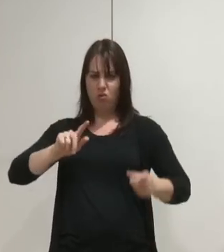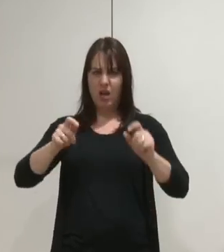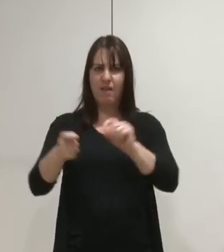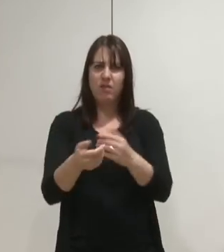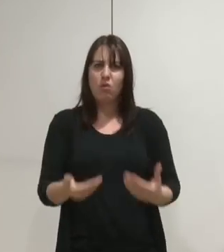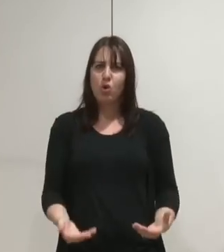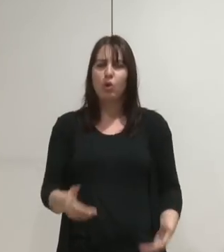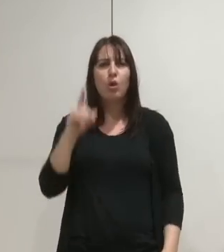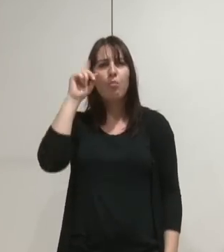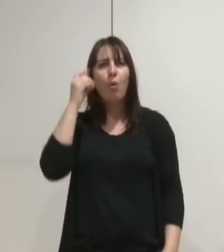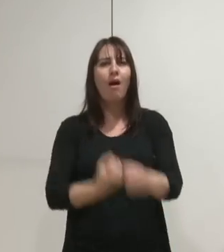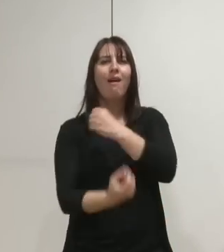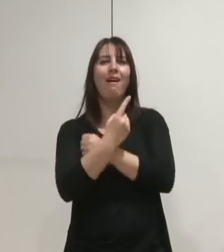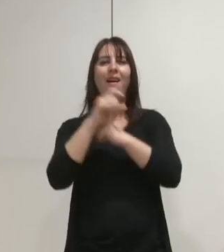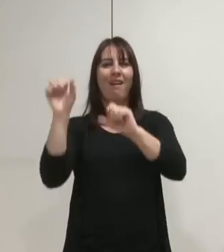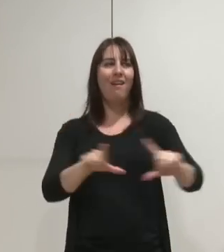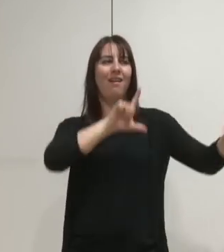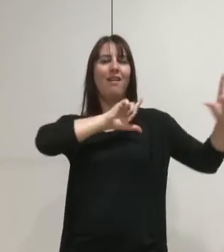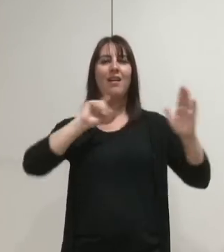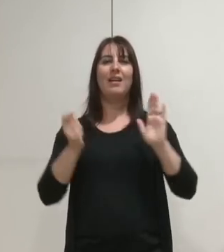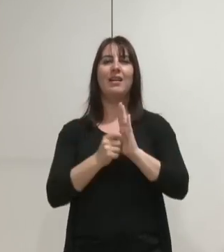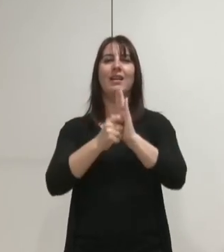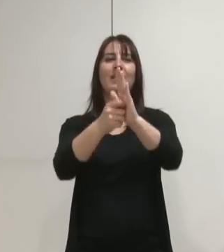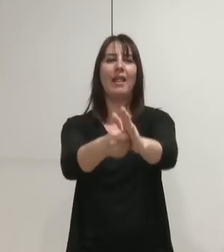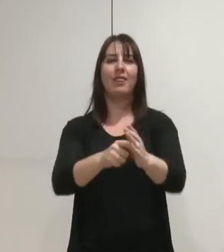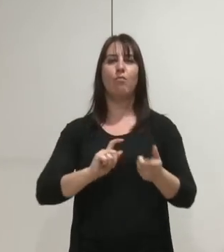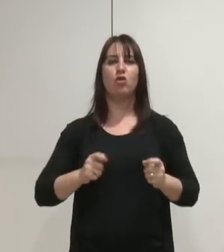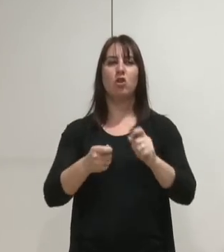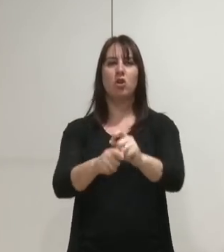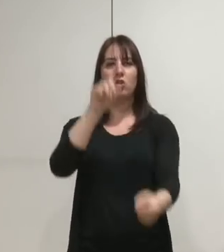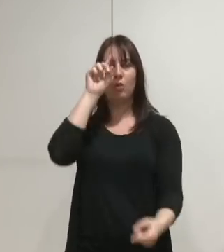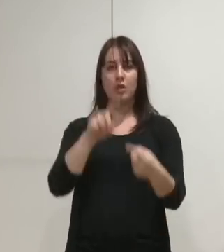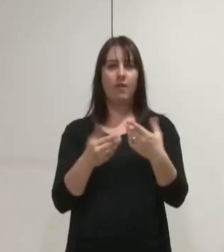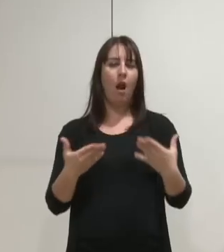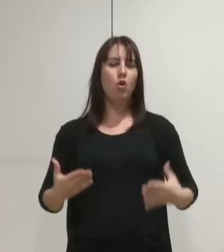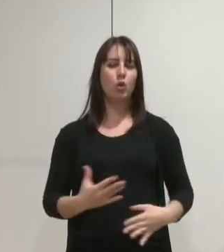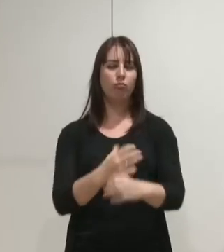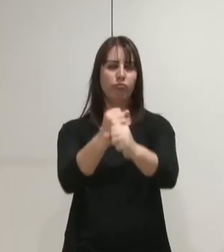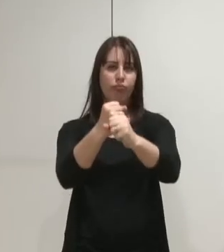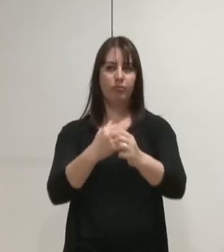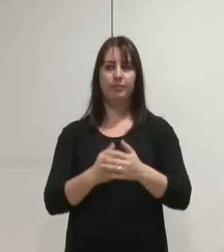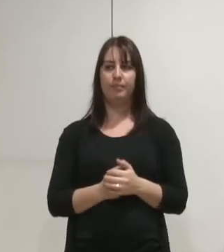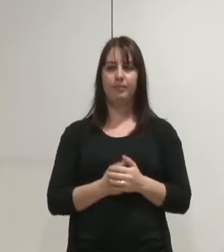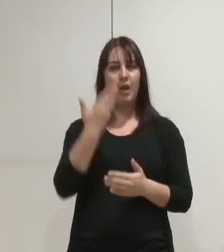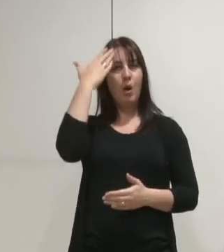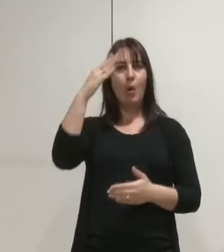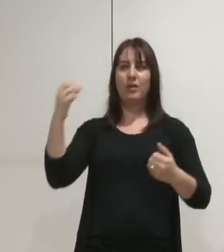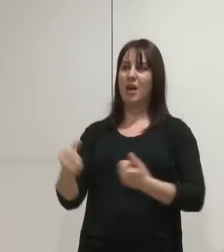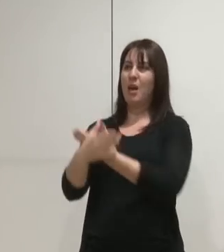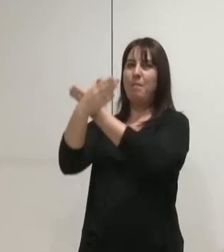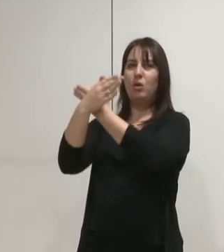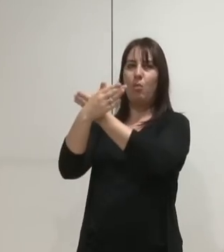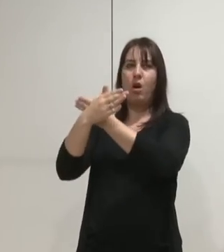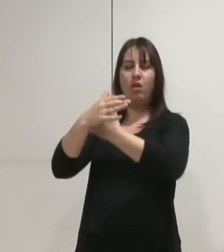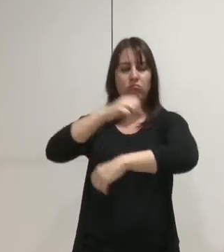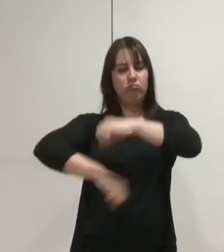apparaît le le calendrier de la révision je je vais en dire deux mots tout de suite nous savons que la métropole a engagé une